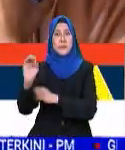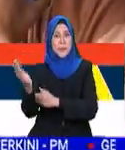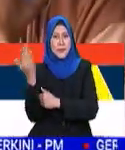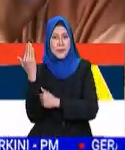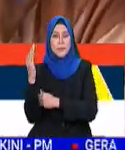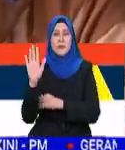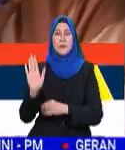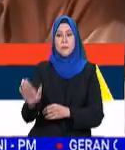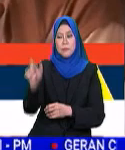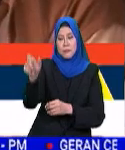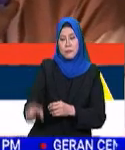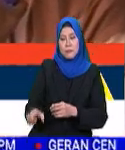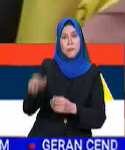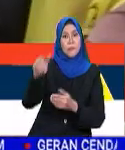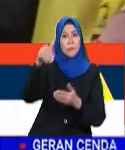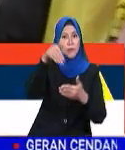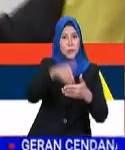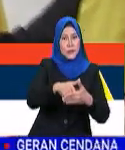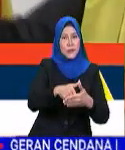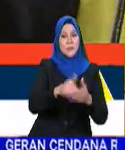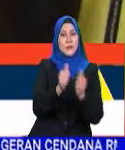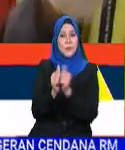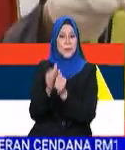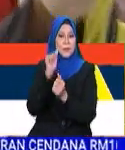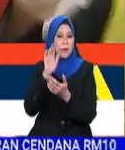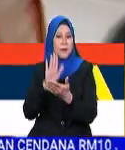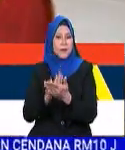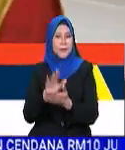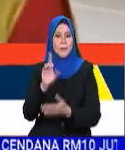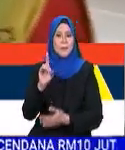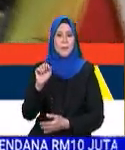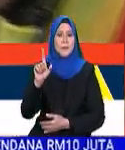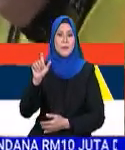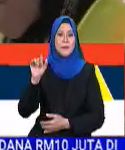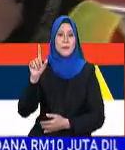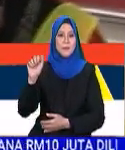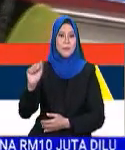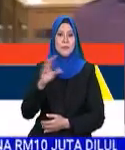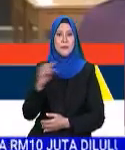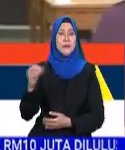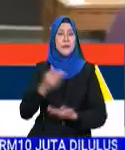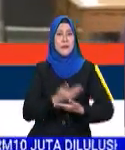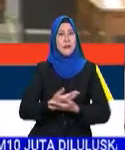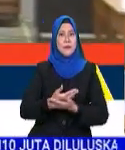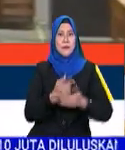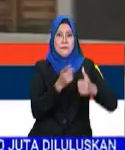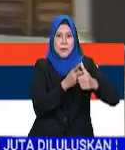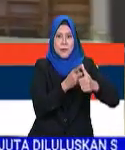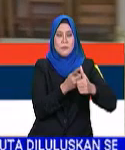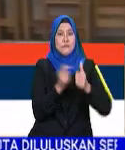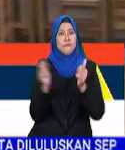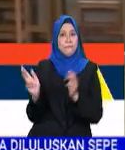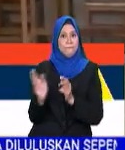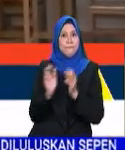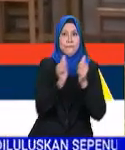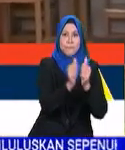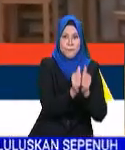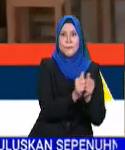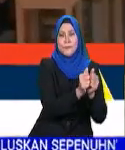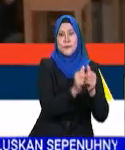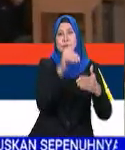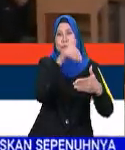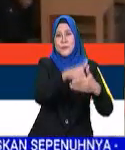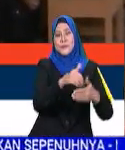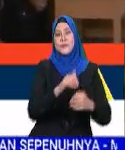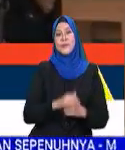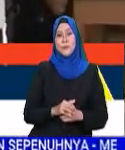merupakan pengundi Dun Durian Tunggal, hadir bersama isteri Dalilah Awaluddin dan anak sulung Izni Adli. PRU Dun Melaka